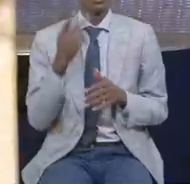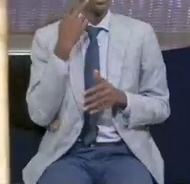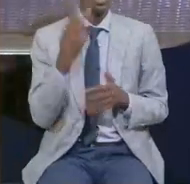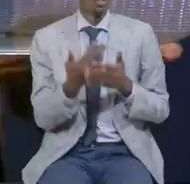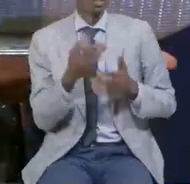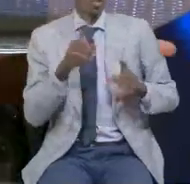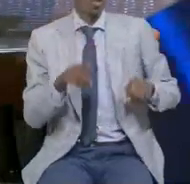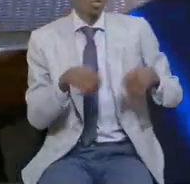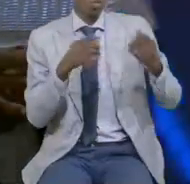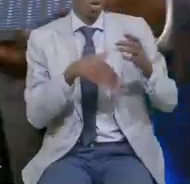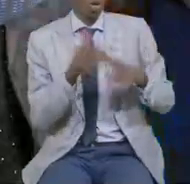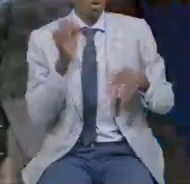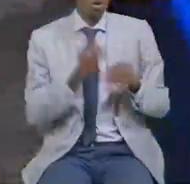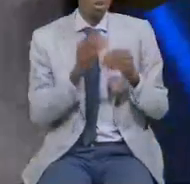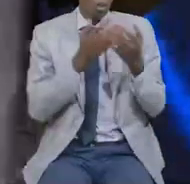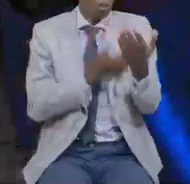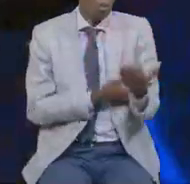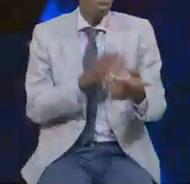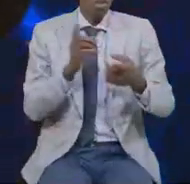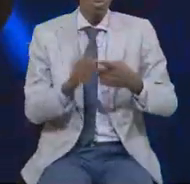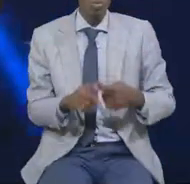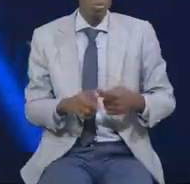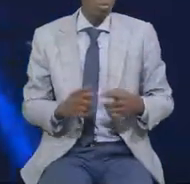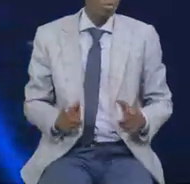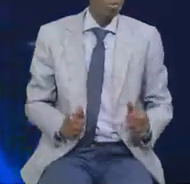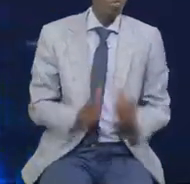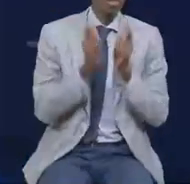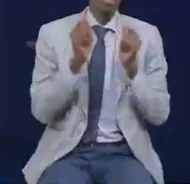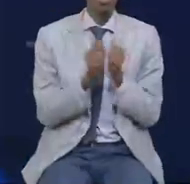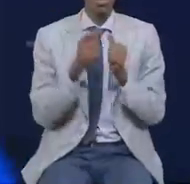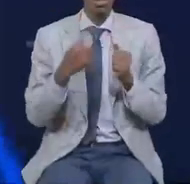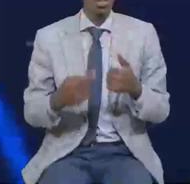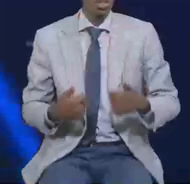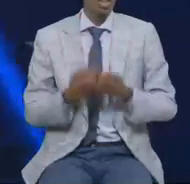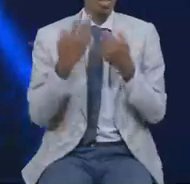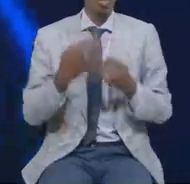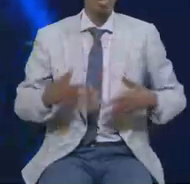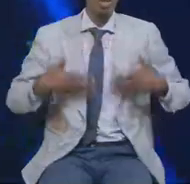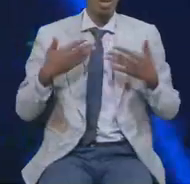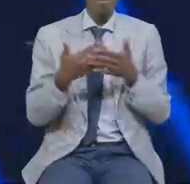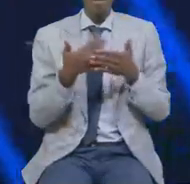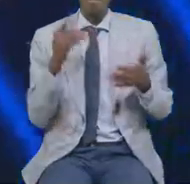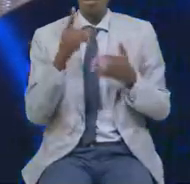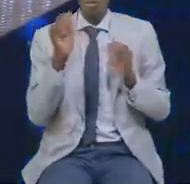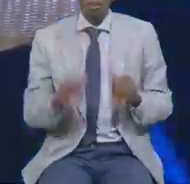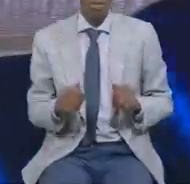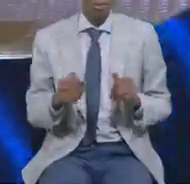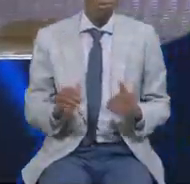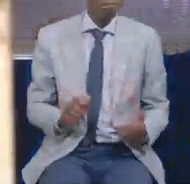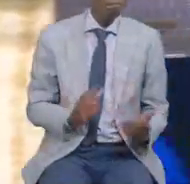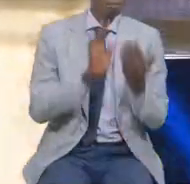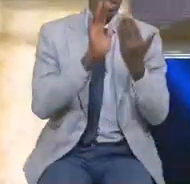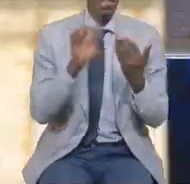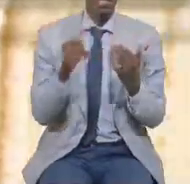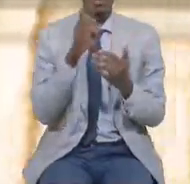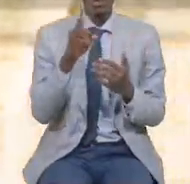sortir le matin et raconter les défis de la vie, avant de faire face à quelqu'un, à un homme, à une